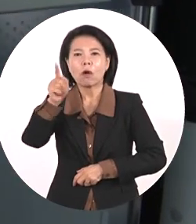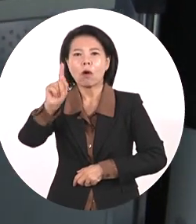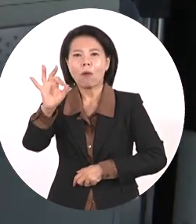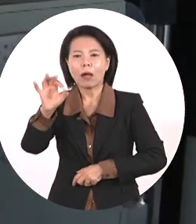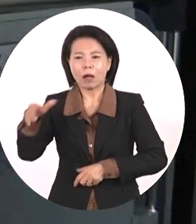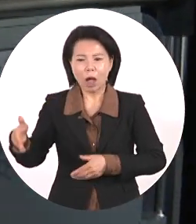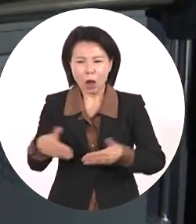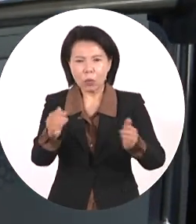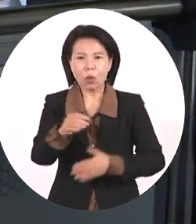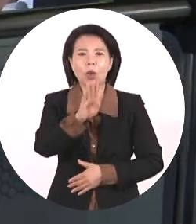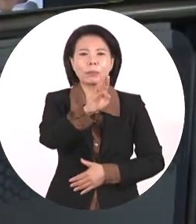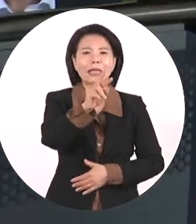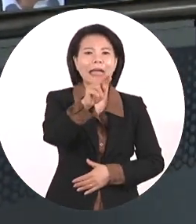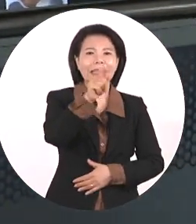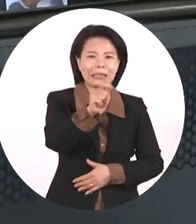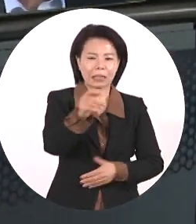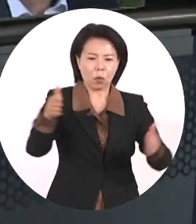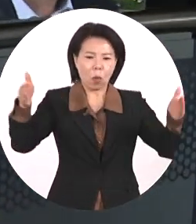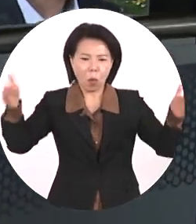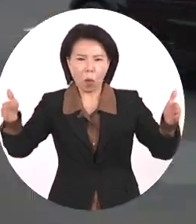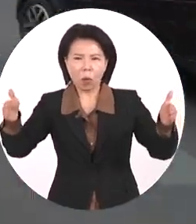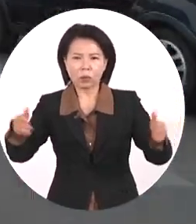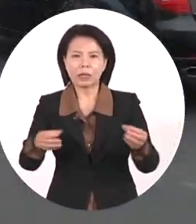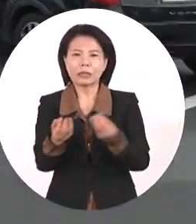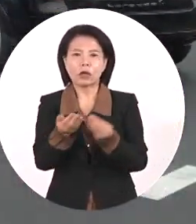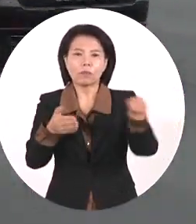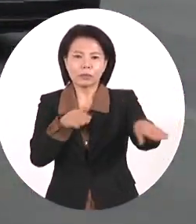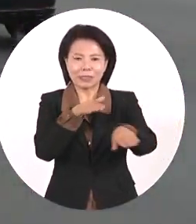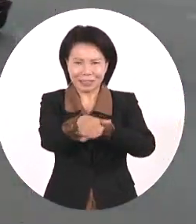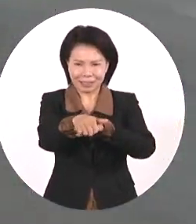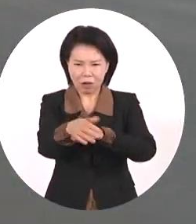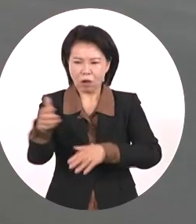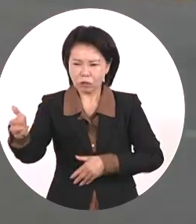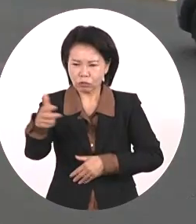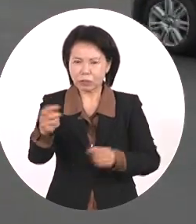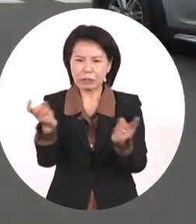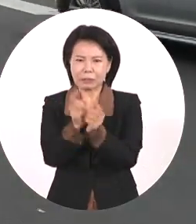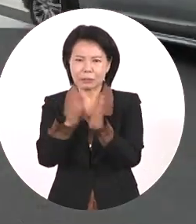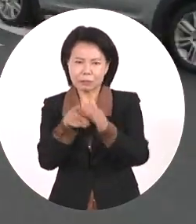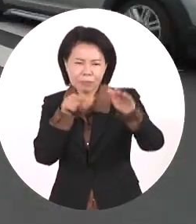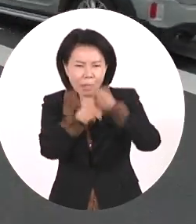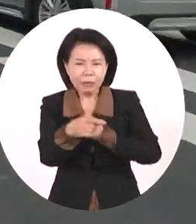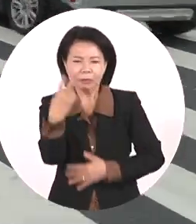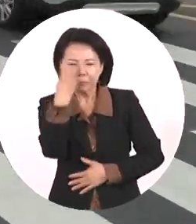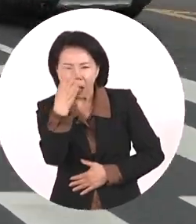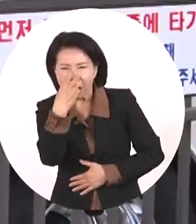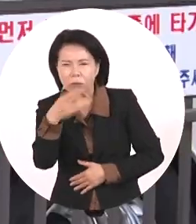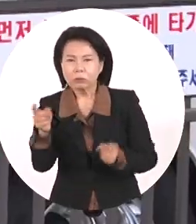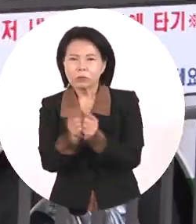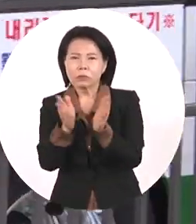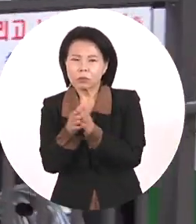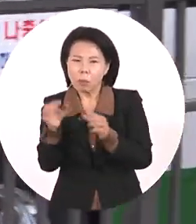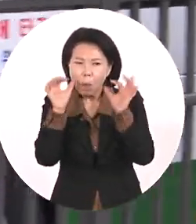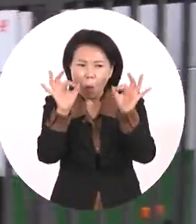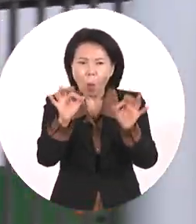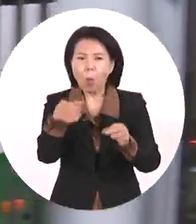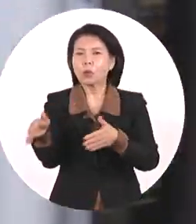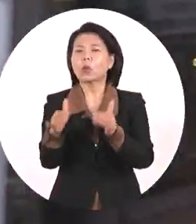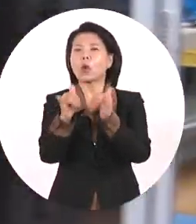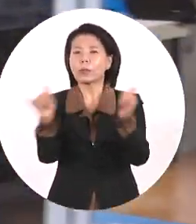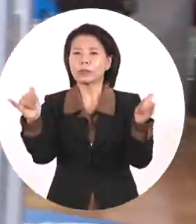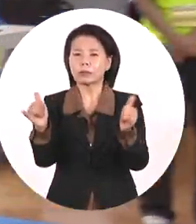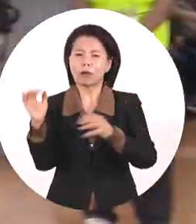서광로 BRT 구간과 제주버스터미널 섬식정류장을 직접 점검했는데요. 현장을 찾은